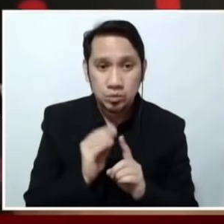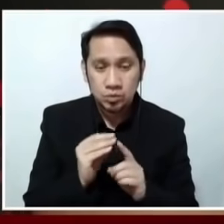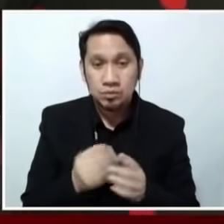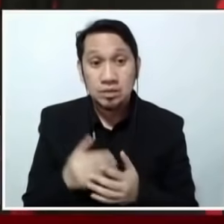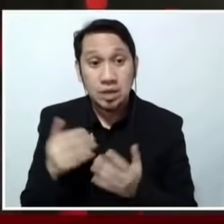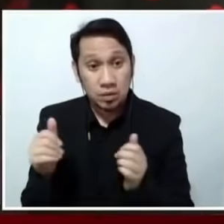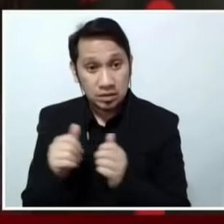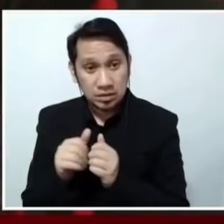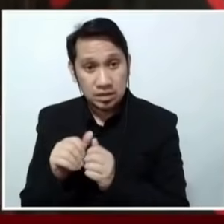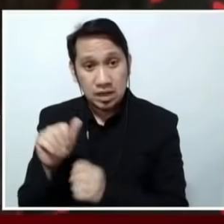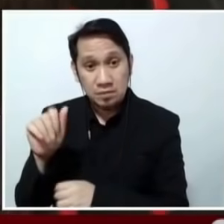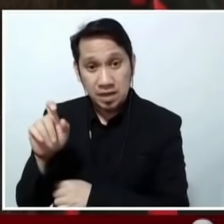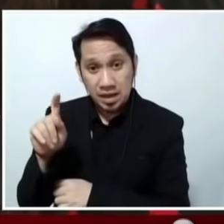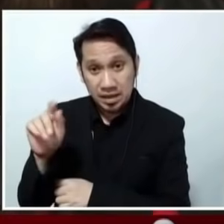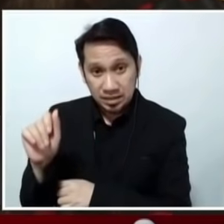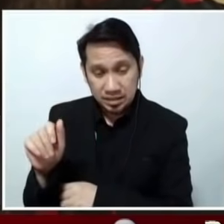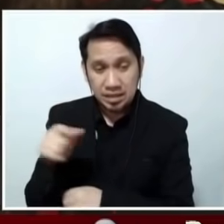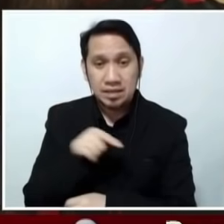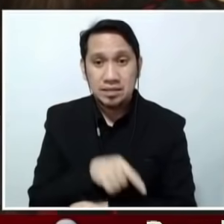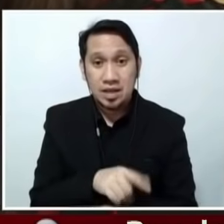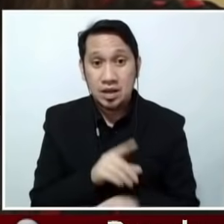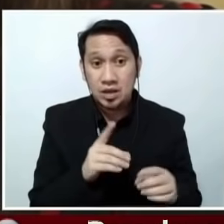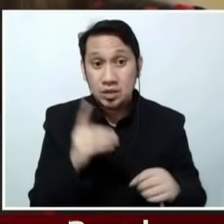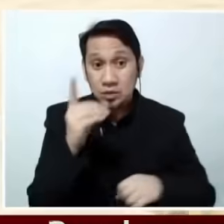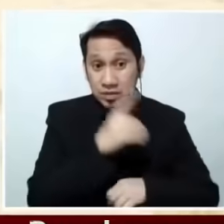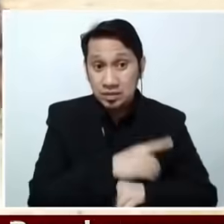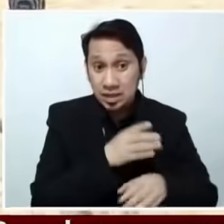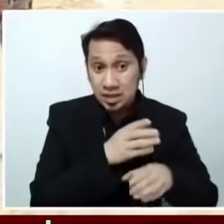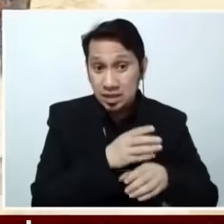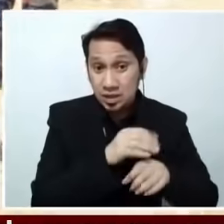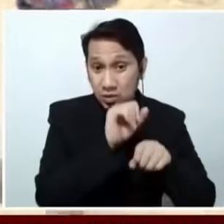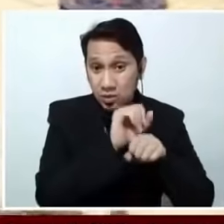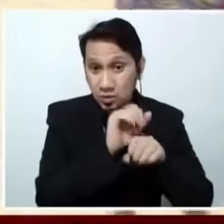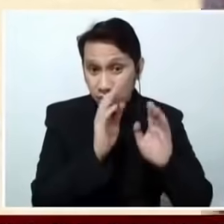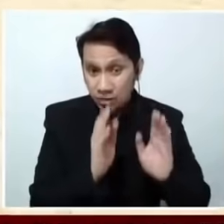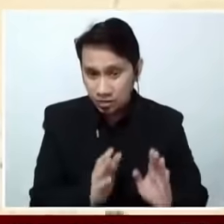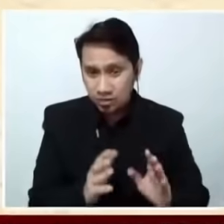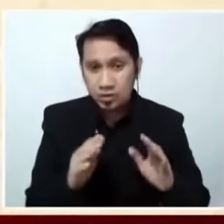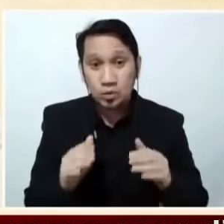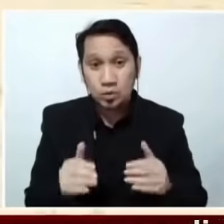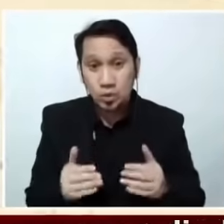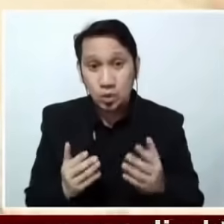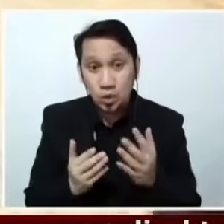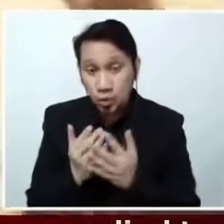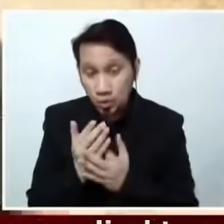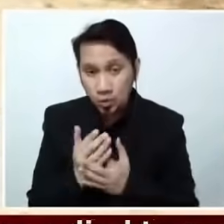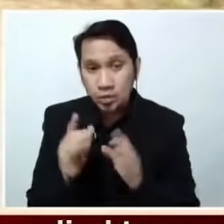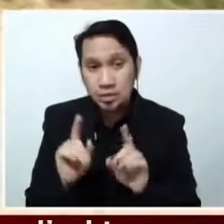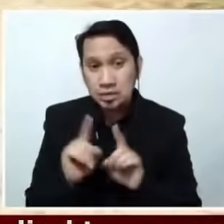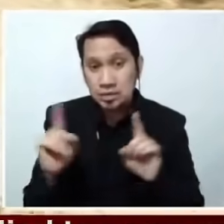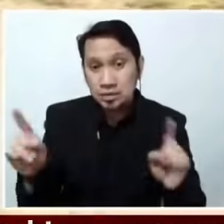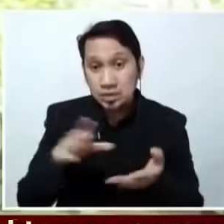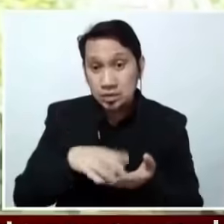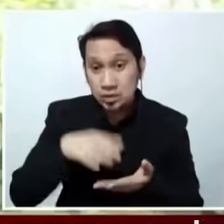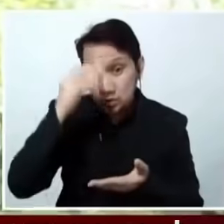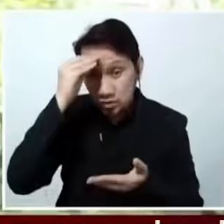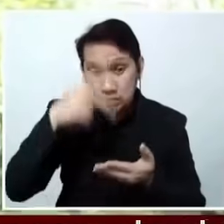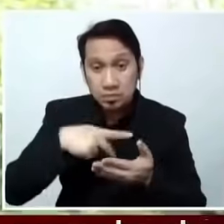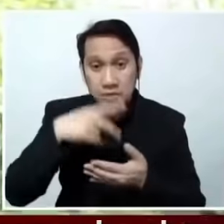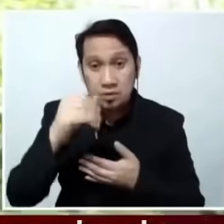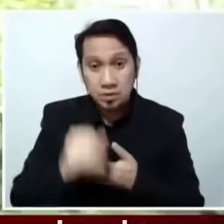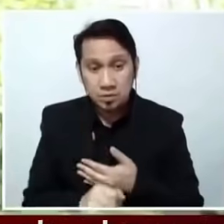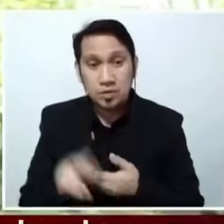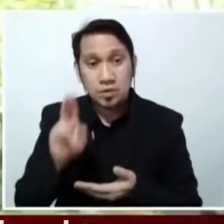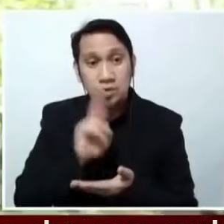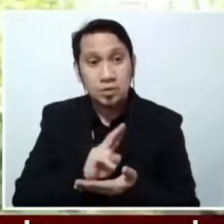AITA sa pag-aaral ang daycare worker na si Lucy Guya. Sa pamamagitan ng distance learning program na inilunsad ng University